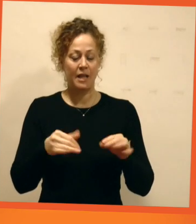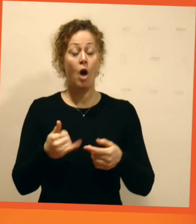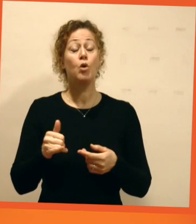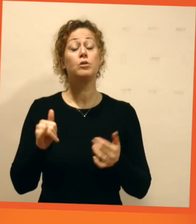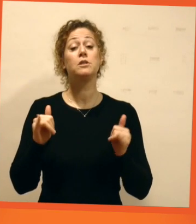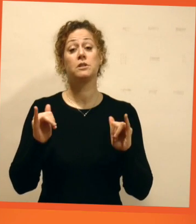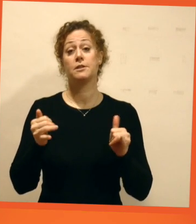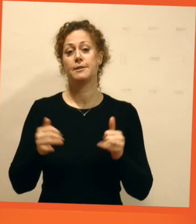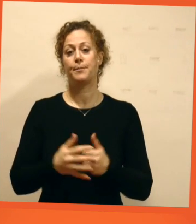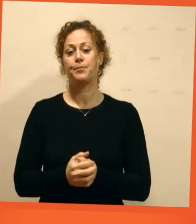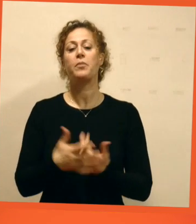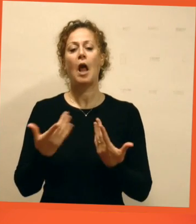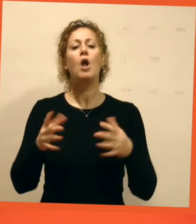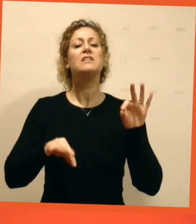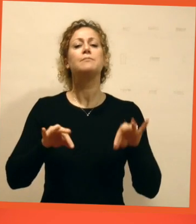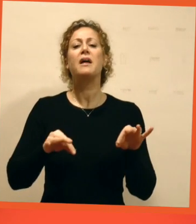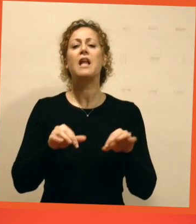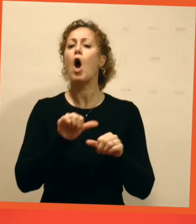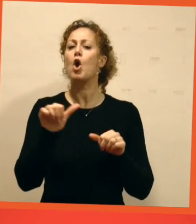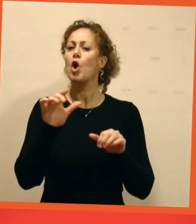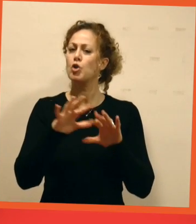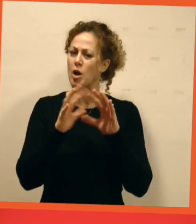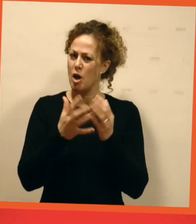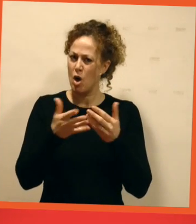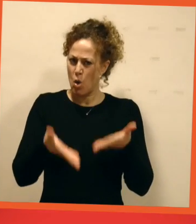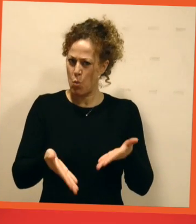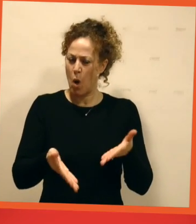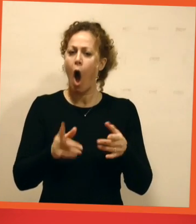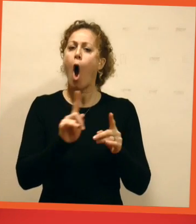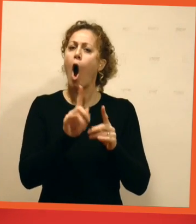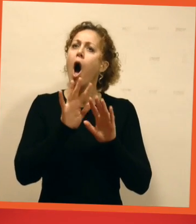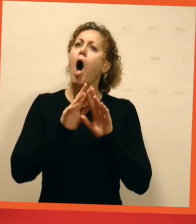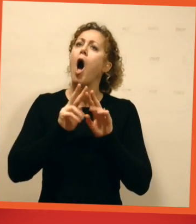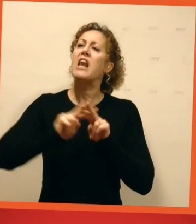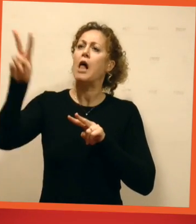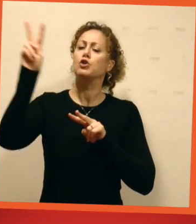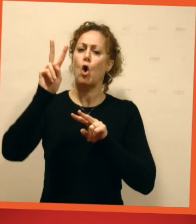soltanto in Piemonte oppure anche a livello nazionale, andate in giro?